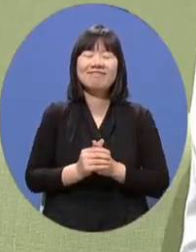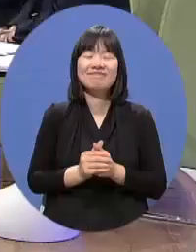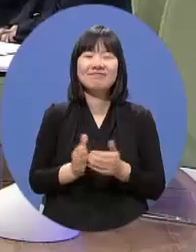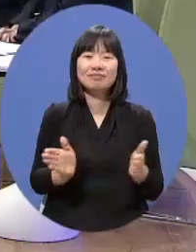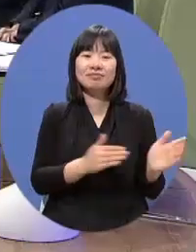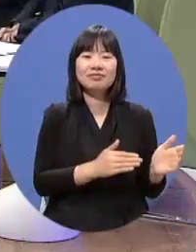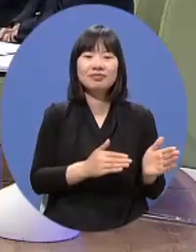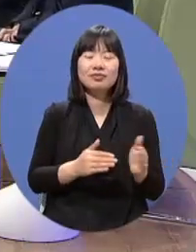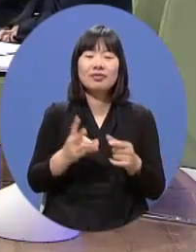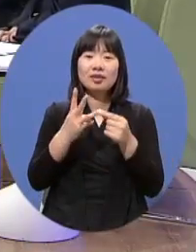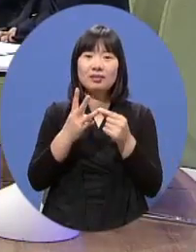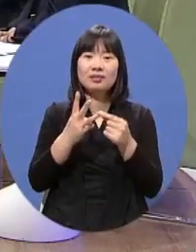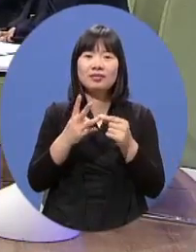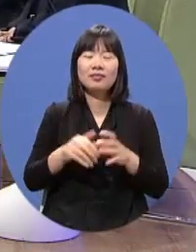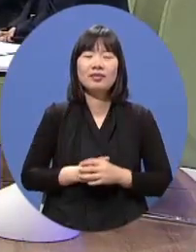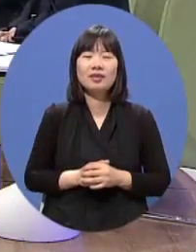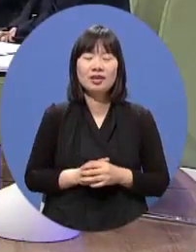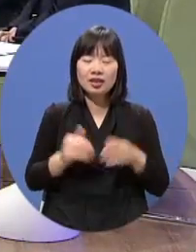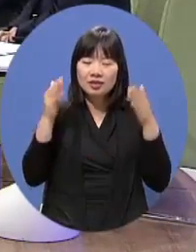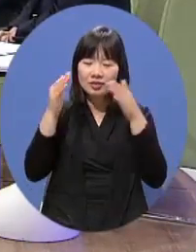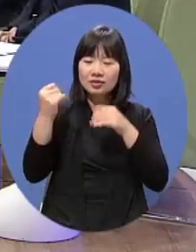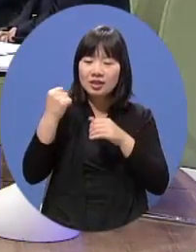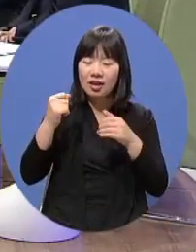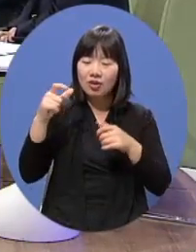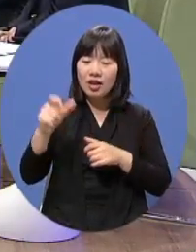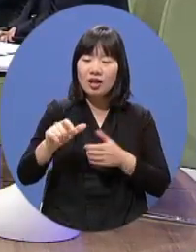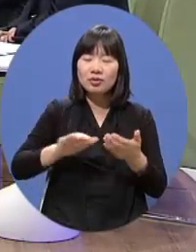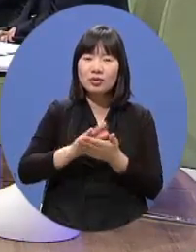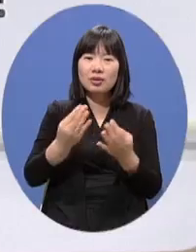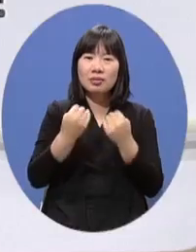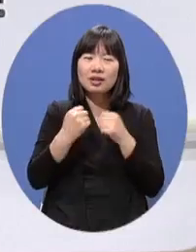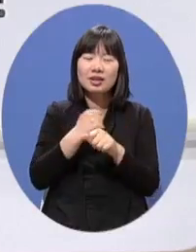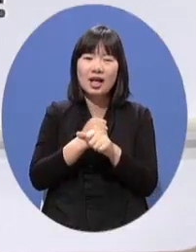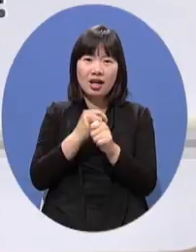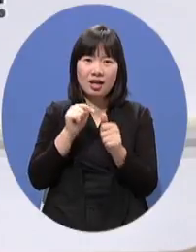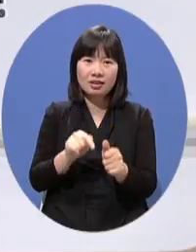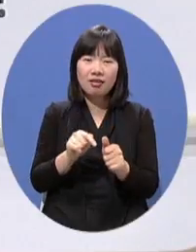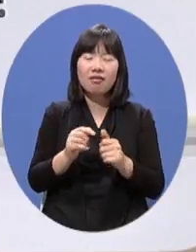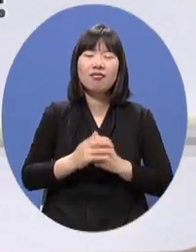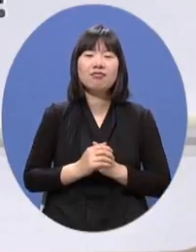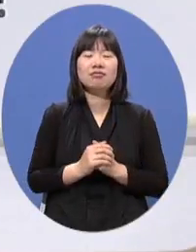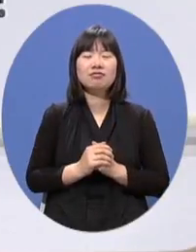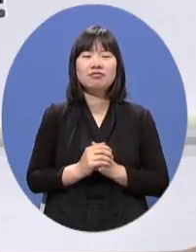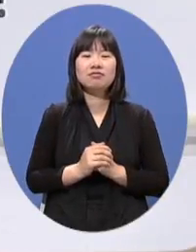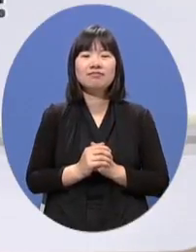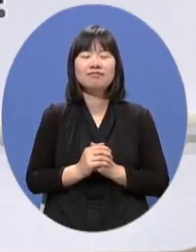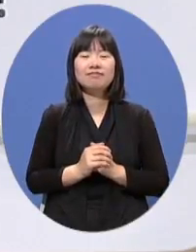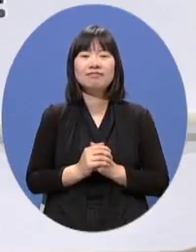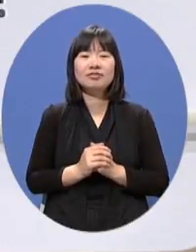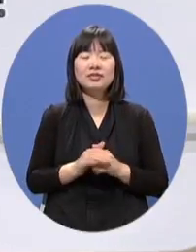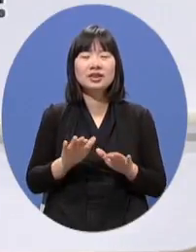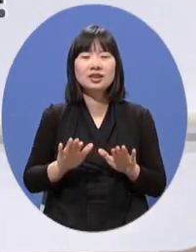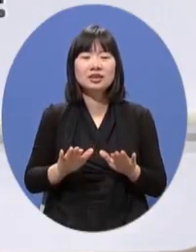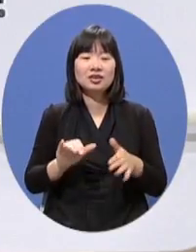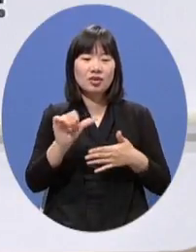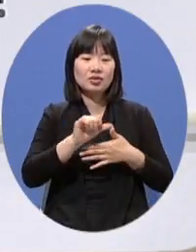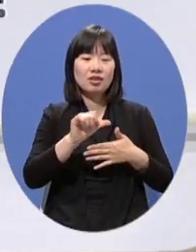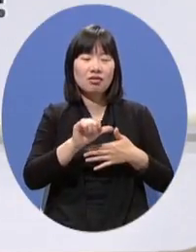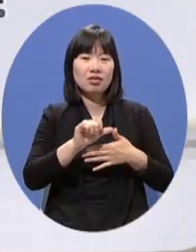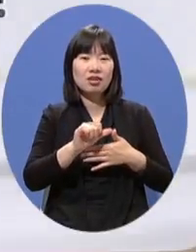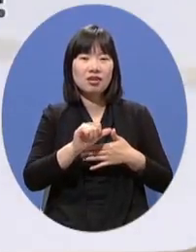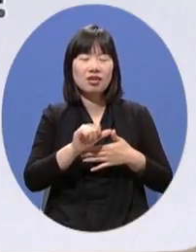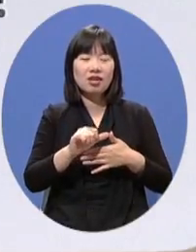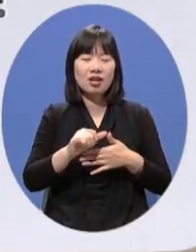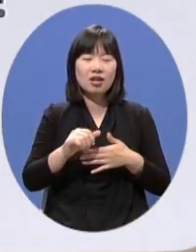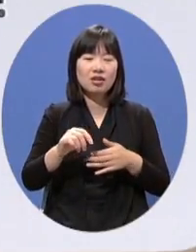자, 솔루션 세 번째입니다. 집중력 강화 놀이를 많이 하라. 집중력 이건 강화 놀이. 예, 어떤 네. 뜻인가요? 지금 서진이가 사실은